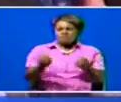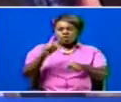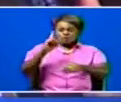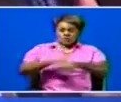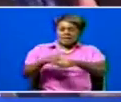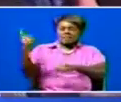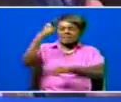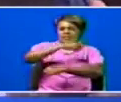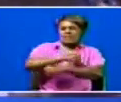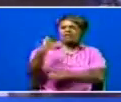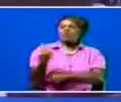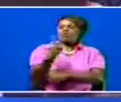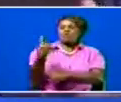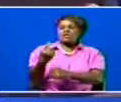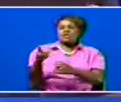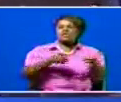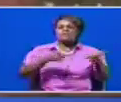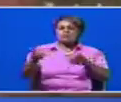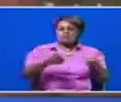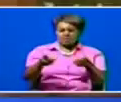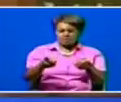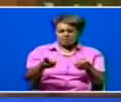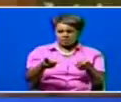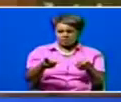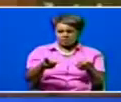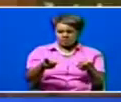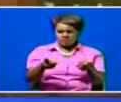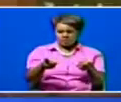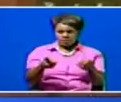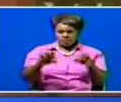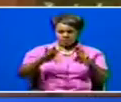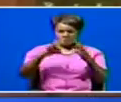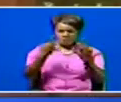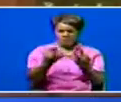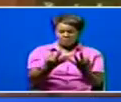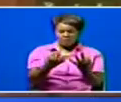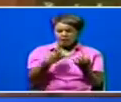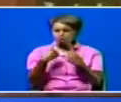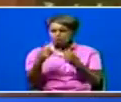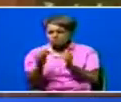the day, public service vehicles particularly. I've talked with the Malel family, I've talked